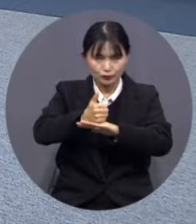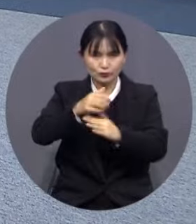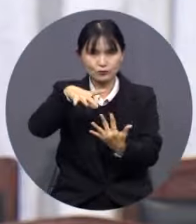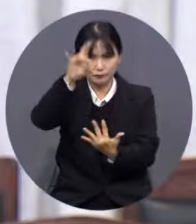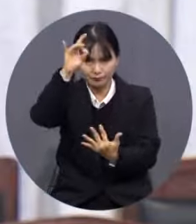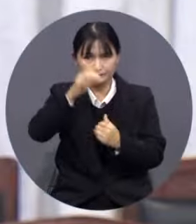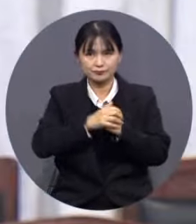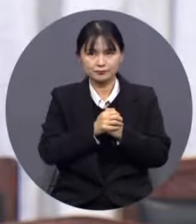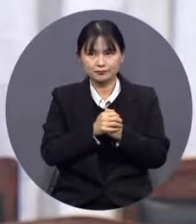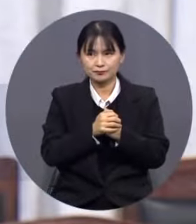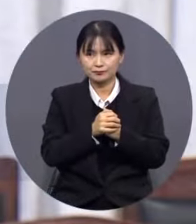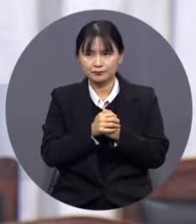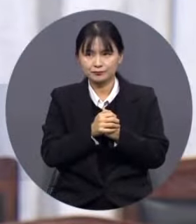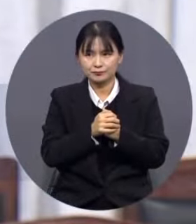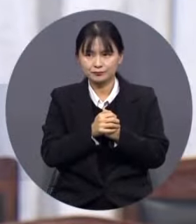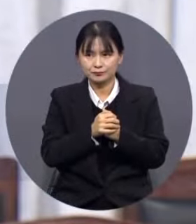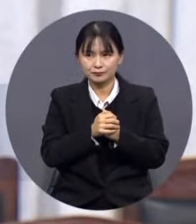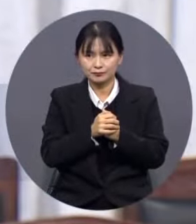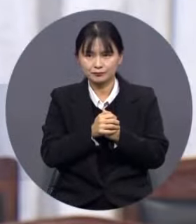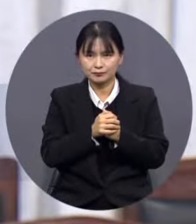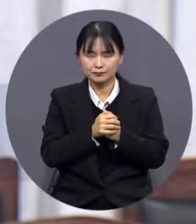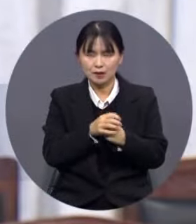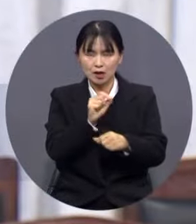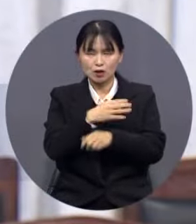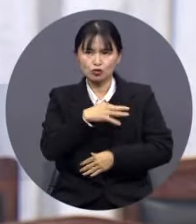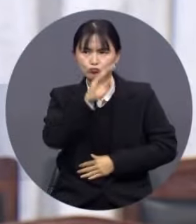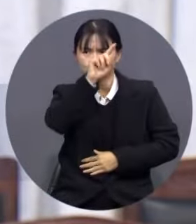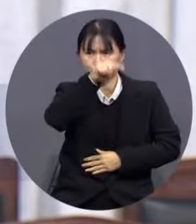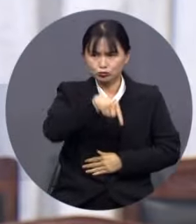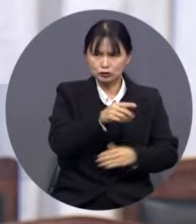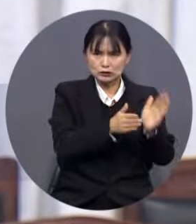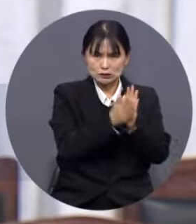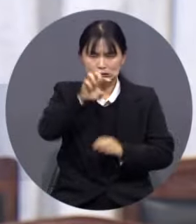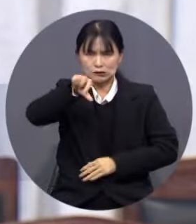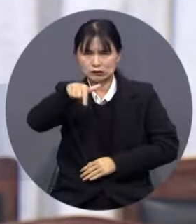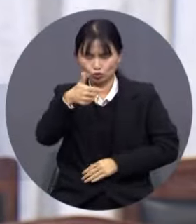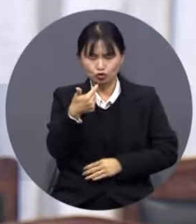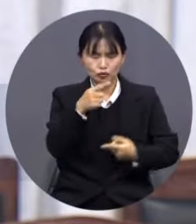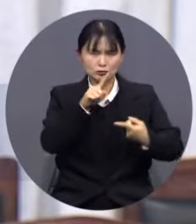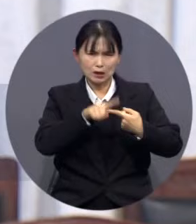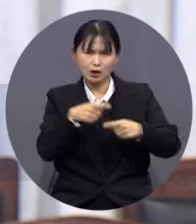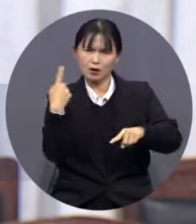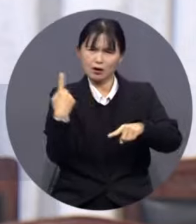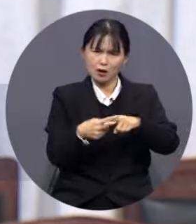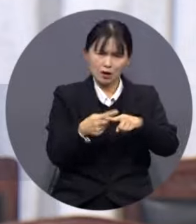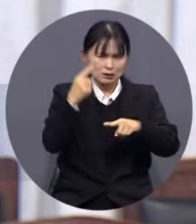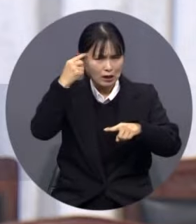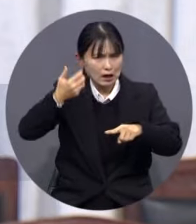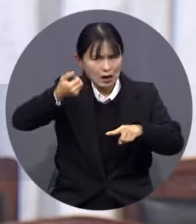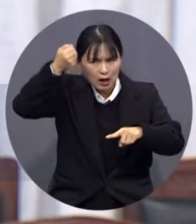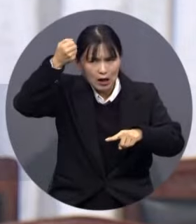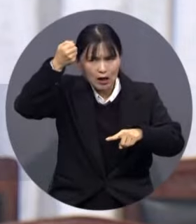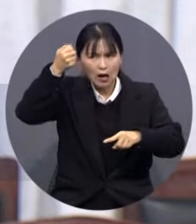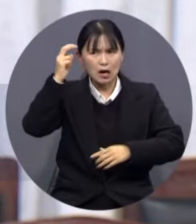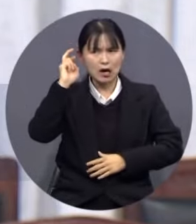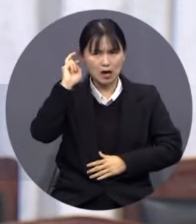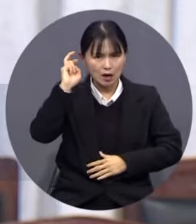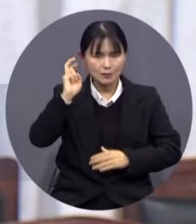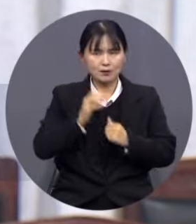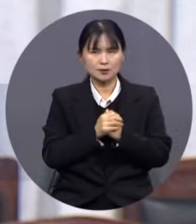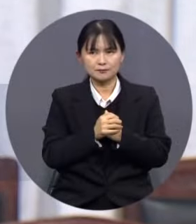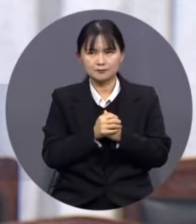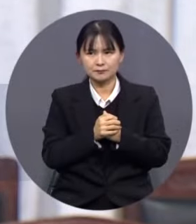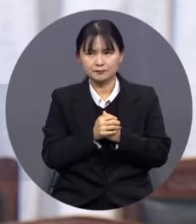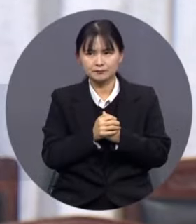선정했습니다. 행안부도 뭐 제주도에서 시군이 설치되는 것도 나름대로 검토할 수 있다라는 어떤 맥락이 아닌가라는 생각이